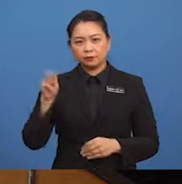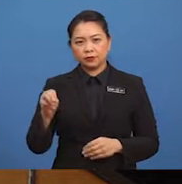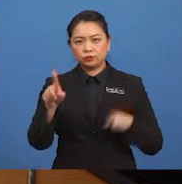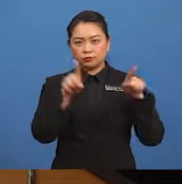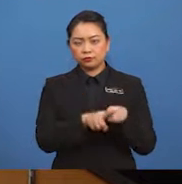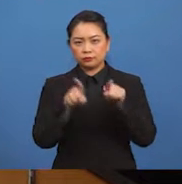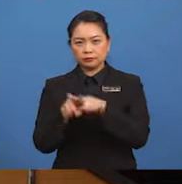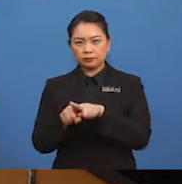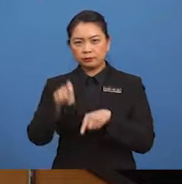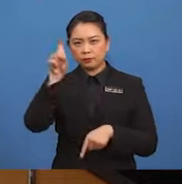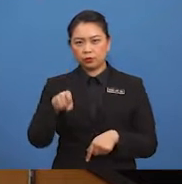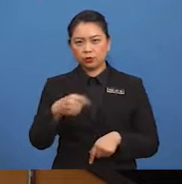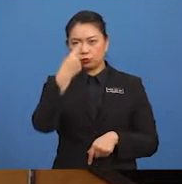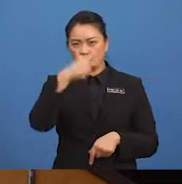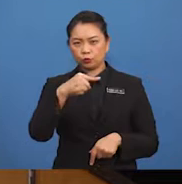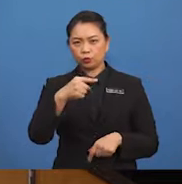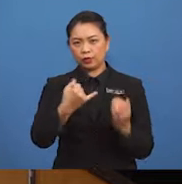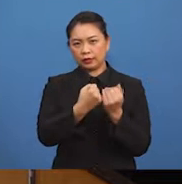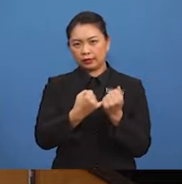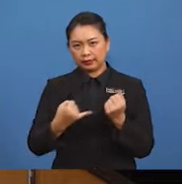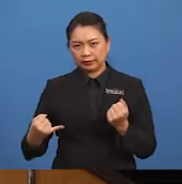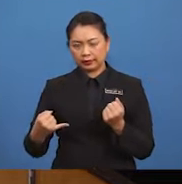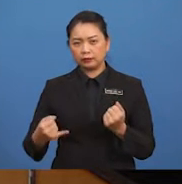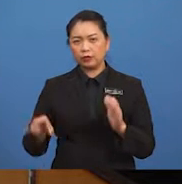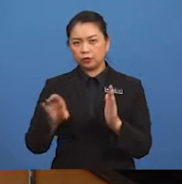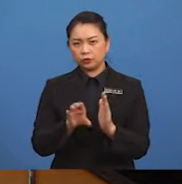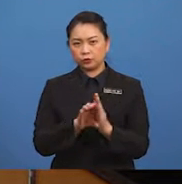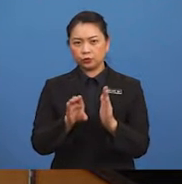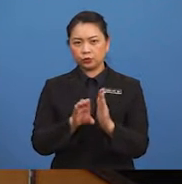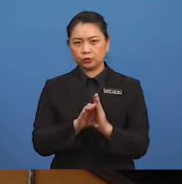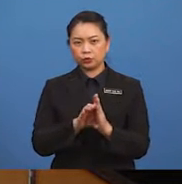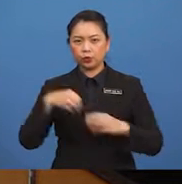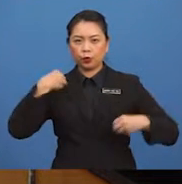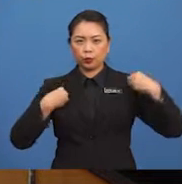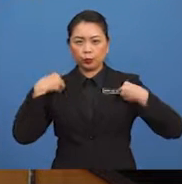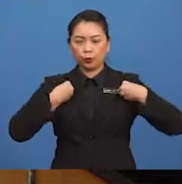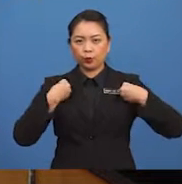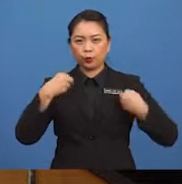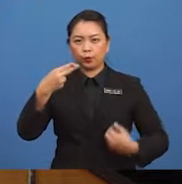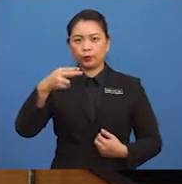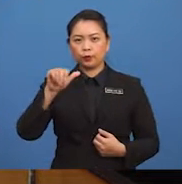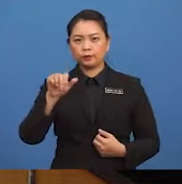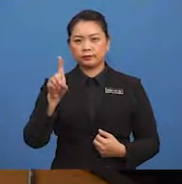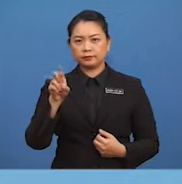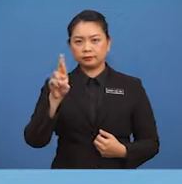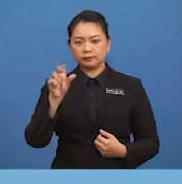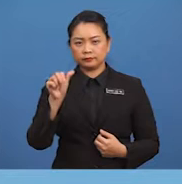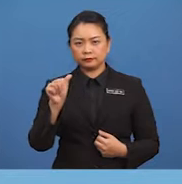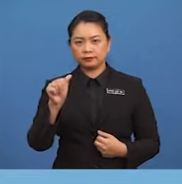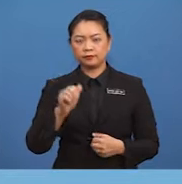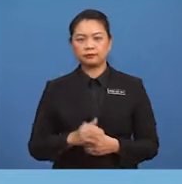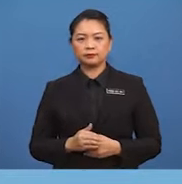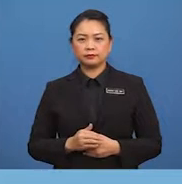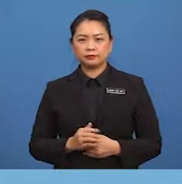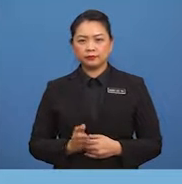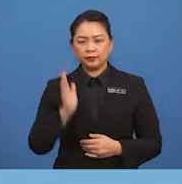Mitosis juga diperlukan untuk pembiakan. Contohnya, organisma hidra. Hidra